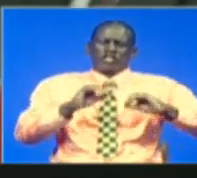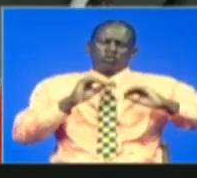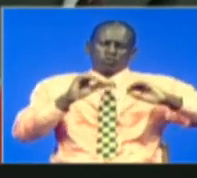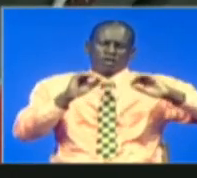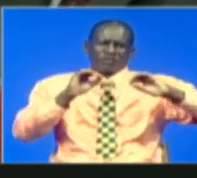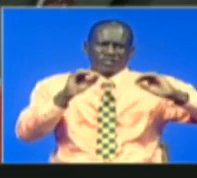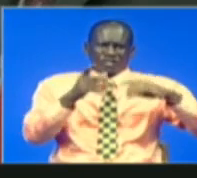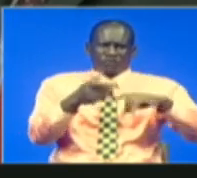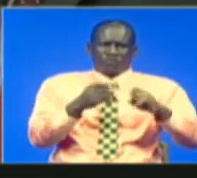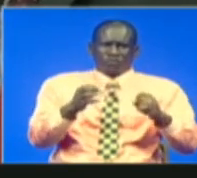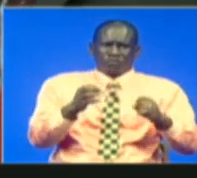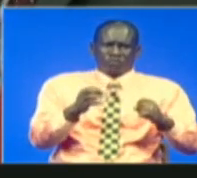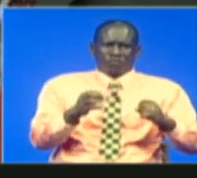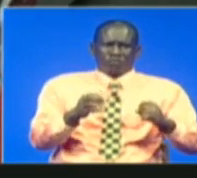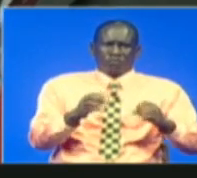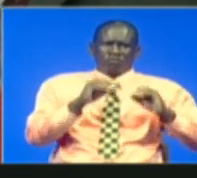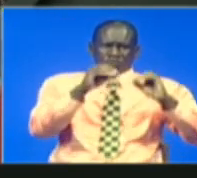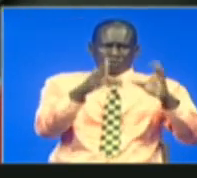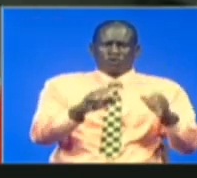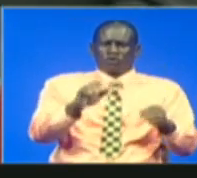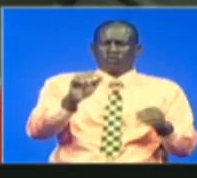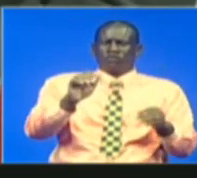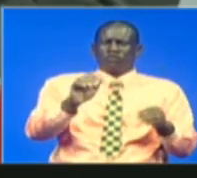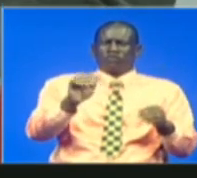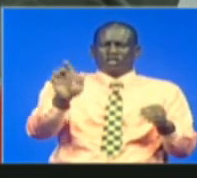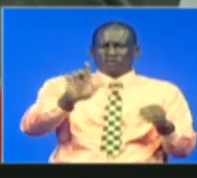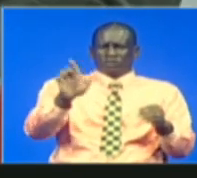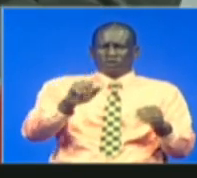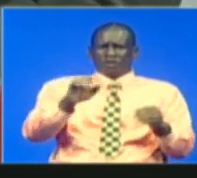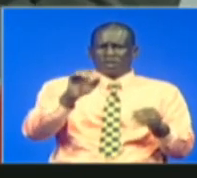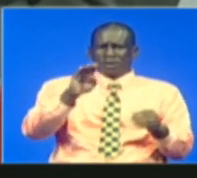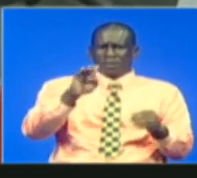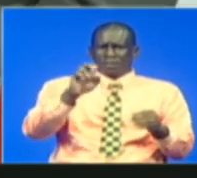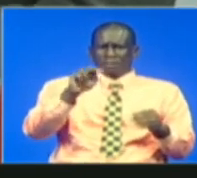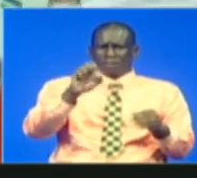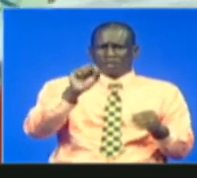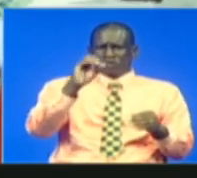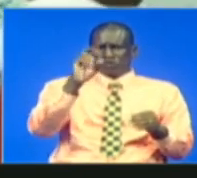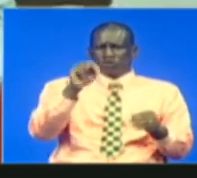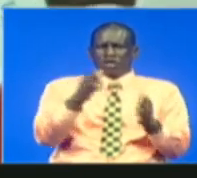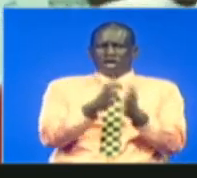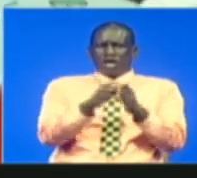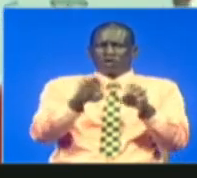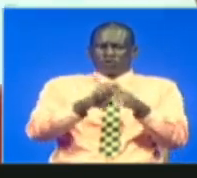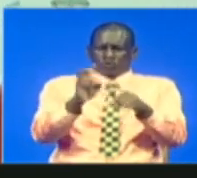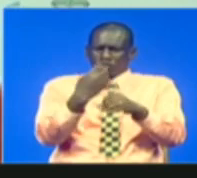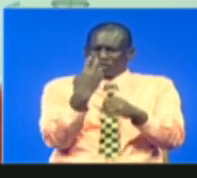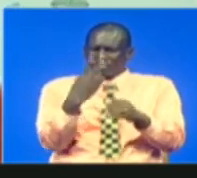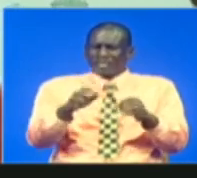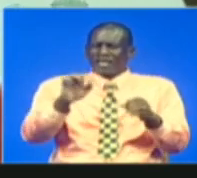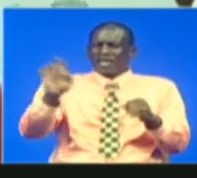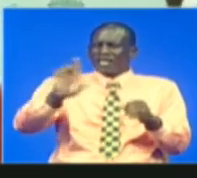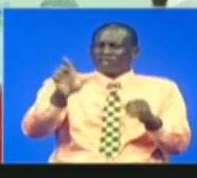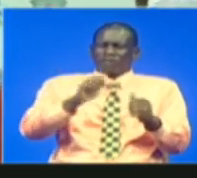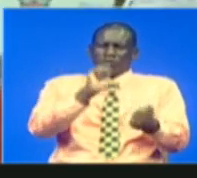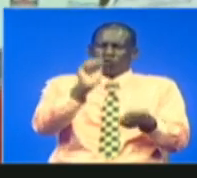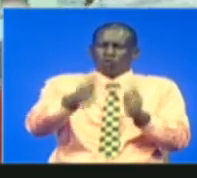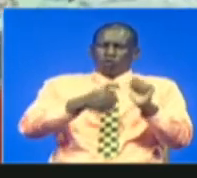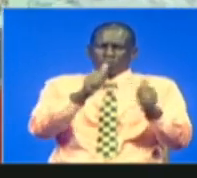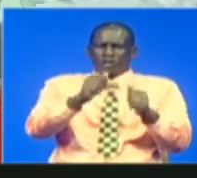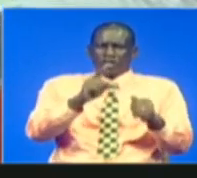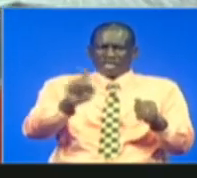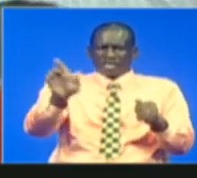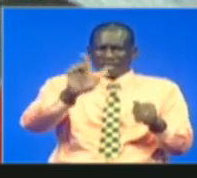aliyekuwa sogora wa wekundu wa Anfield John Benson, mbali na kushuhudia Liverpool ikicheza moja wapo ya mechi ya ligi